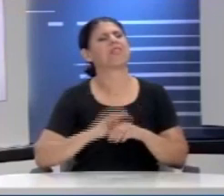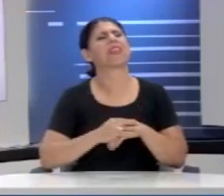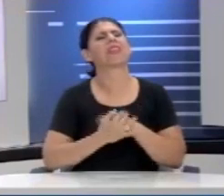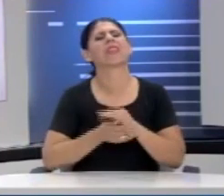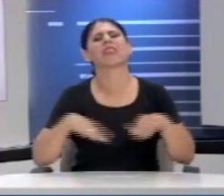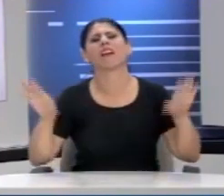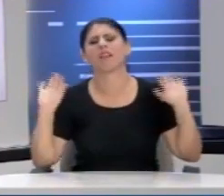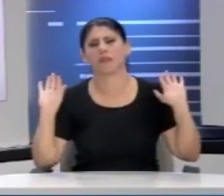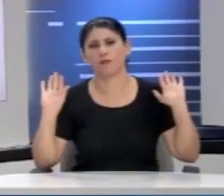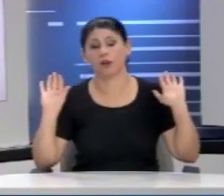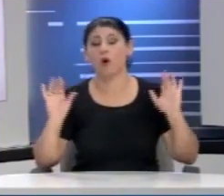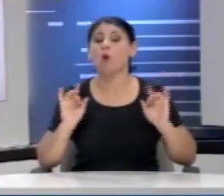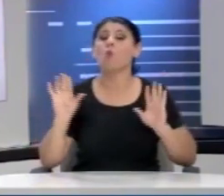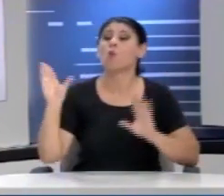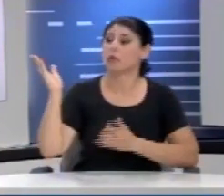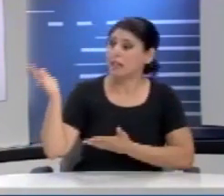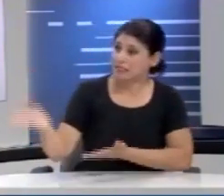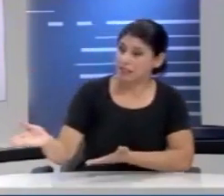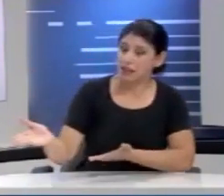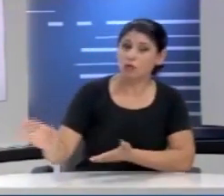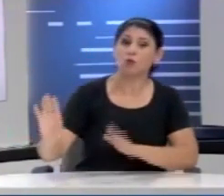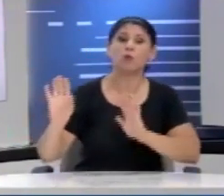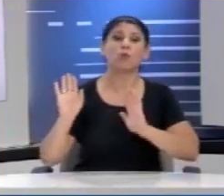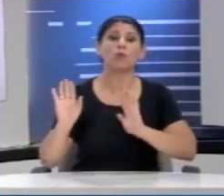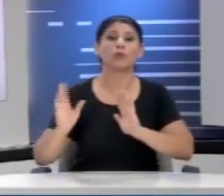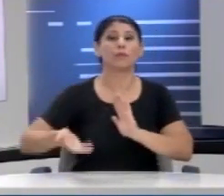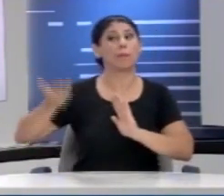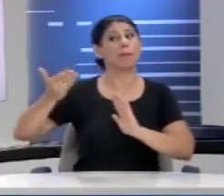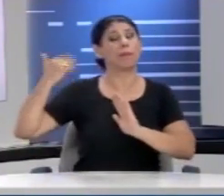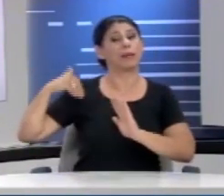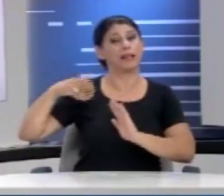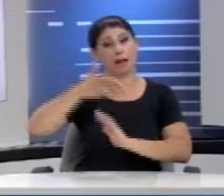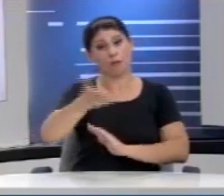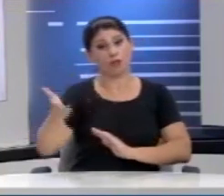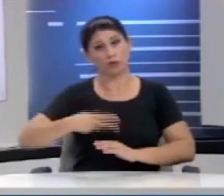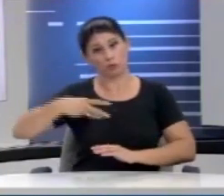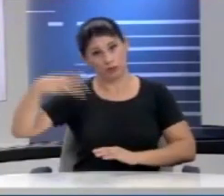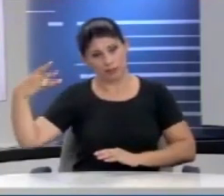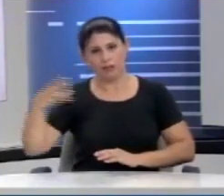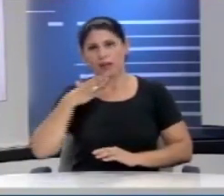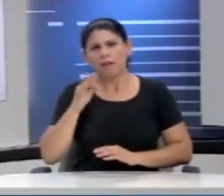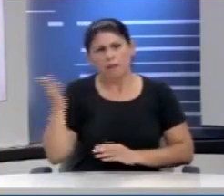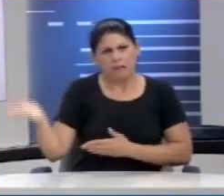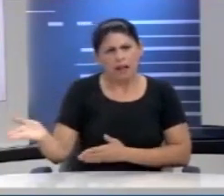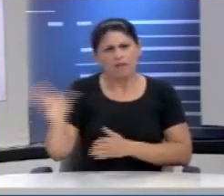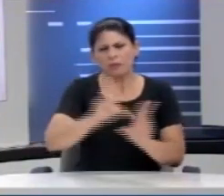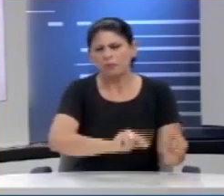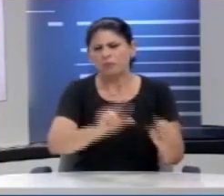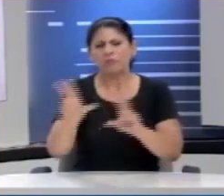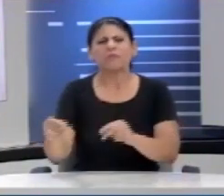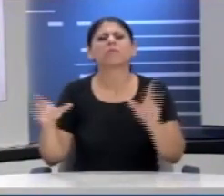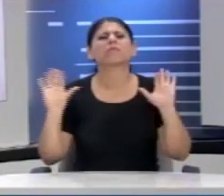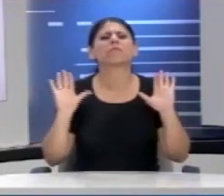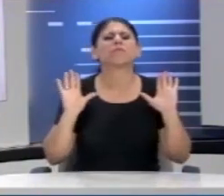σας ενδιαφέρουν. Ούτε εσάς, ούτε τους προκατόχους σας του ΣΥΡΙΖΑ, γιατί και αυτοί όπως και εσείς